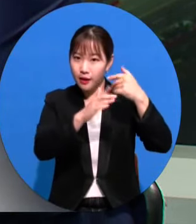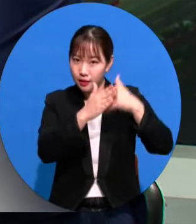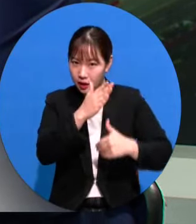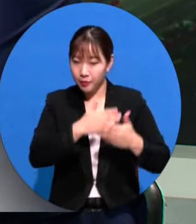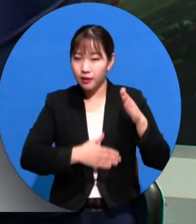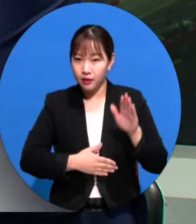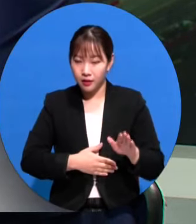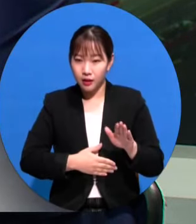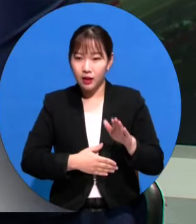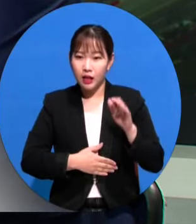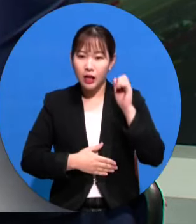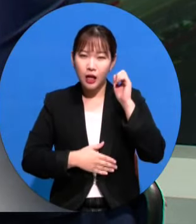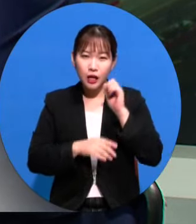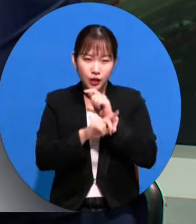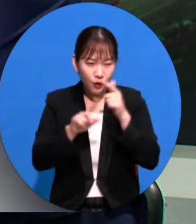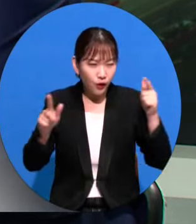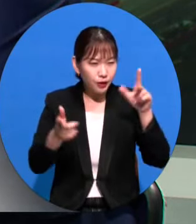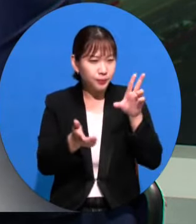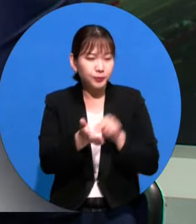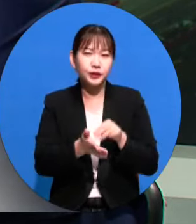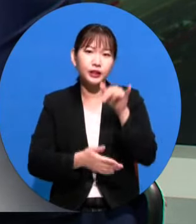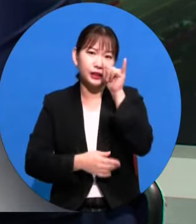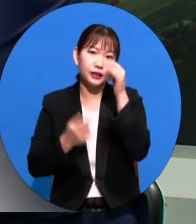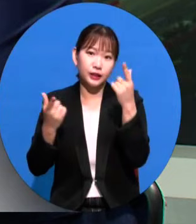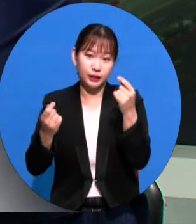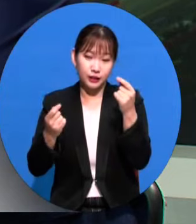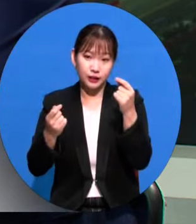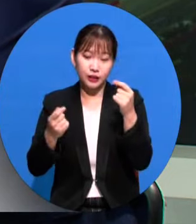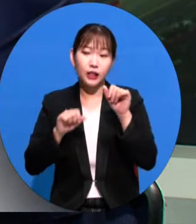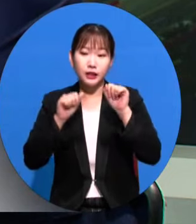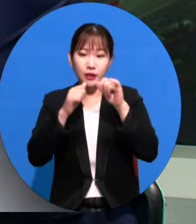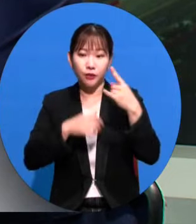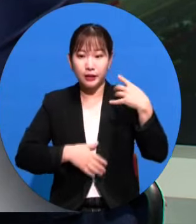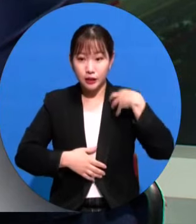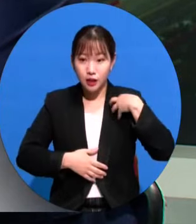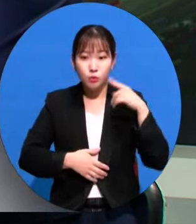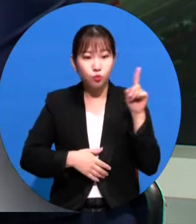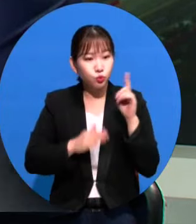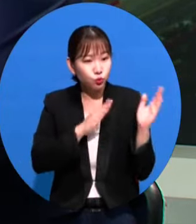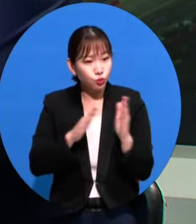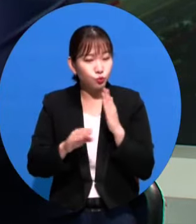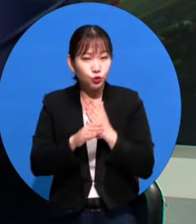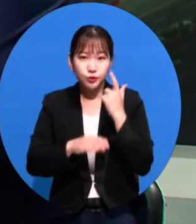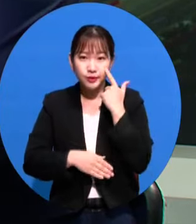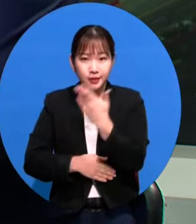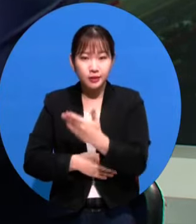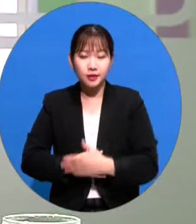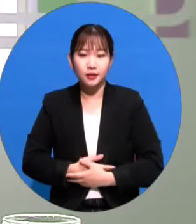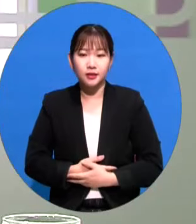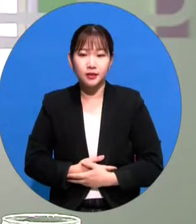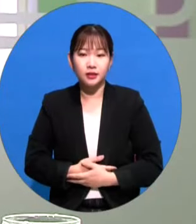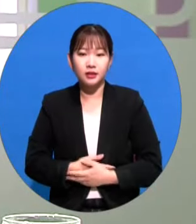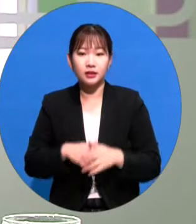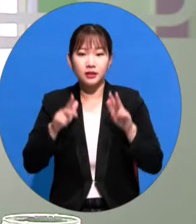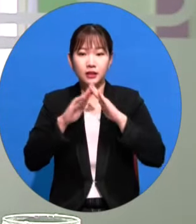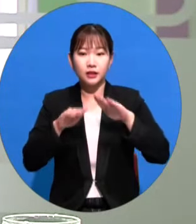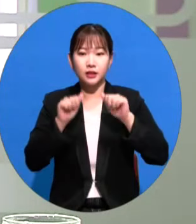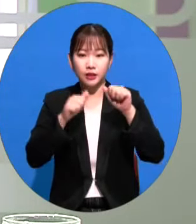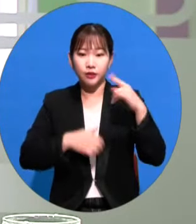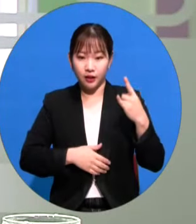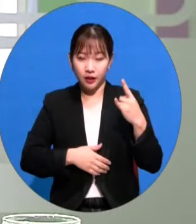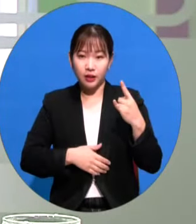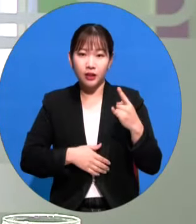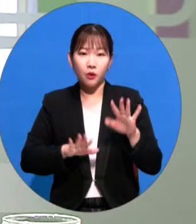남지 않았는데 숙박 등 네. 여러 가지 문제점이 있는 것 같습니다. 네. 체육회 차원에서 어떤 대비를 하고 있나요? 네, 우리 그 전라남도